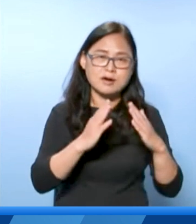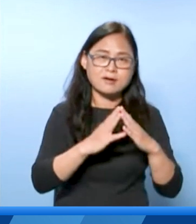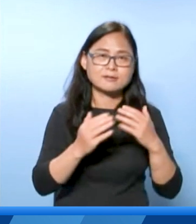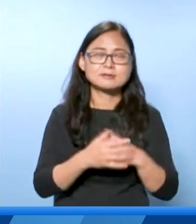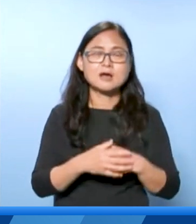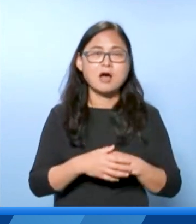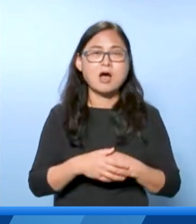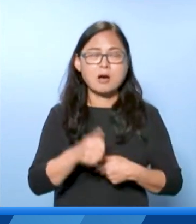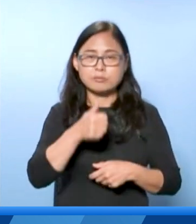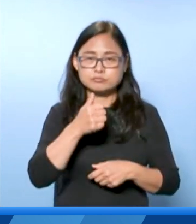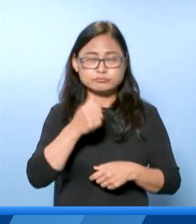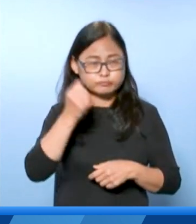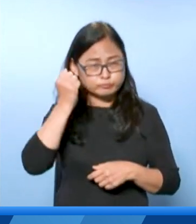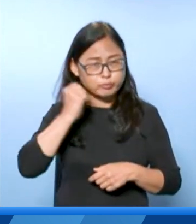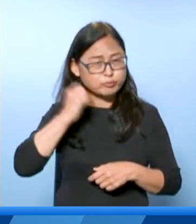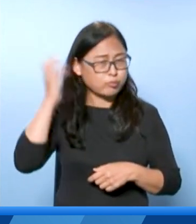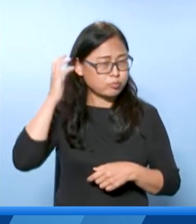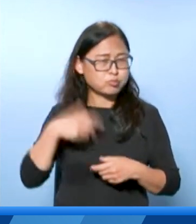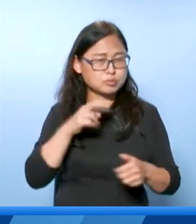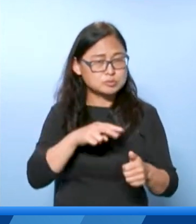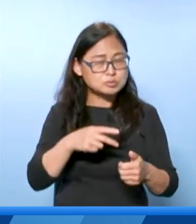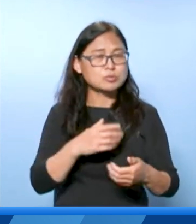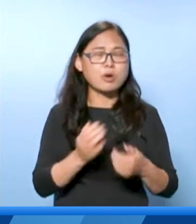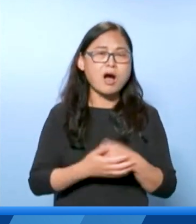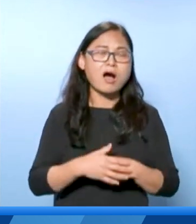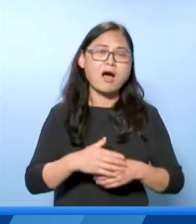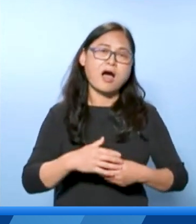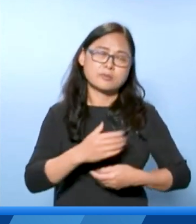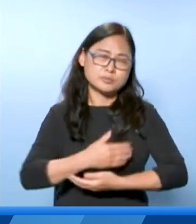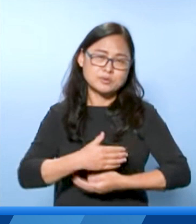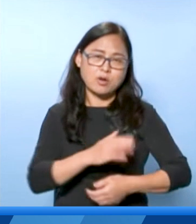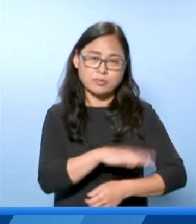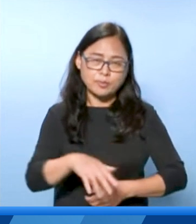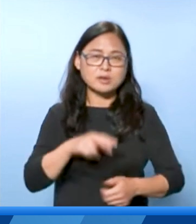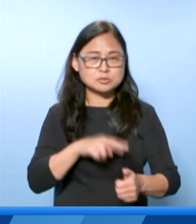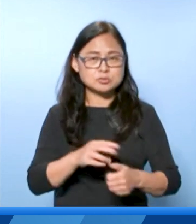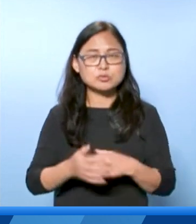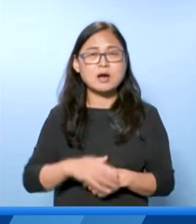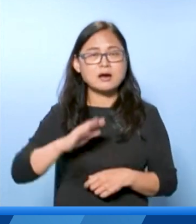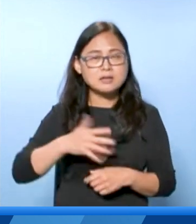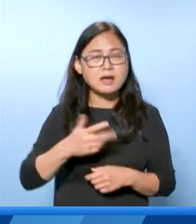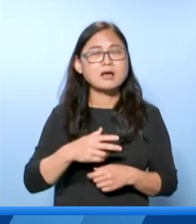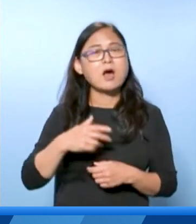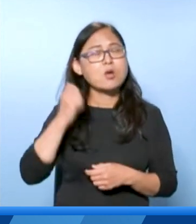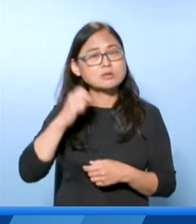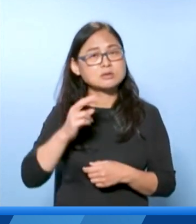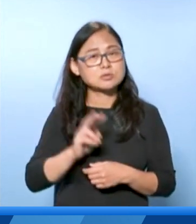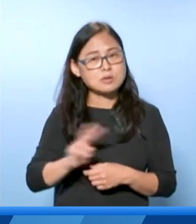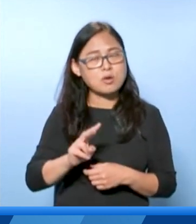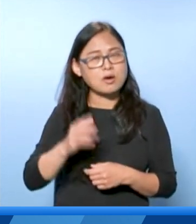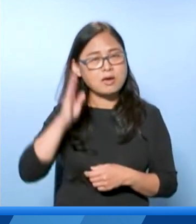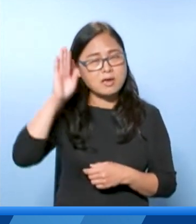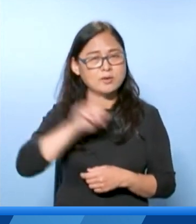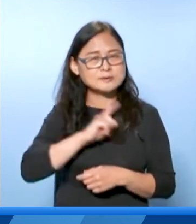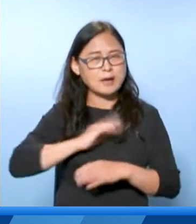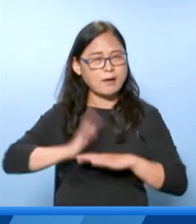顧長輩，又要照顧家庭，照顧兒女，但同樣地其實很多婦女都希望可以發揮自己所長，